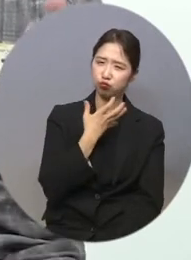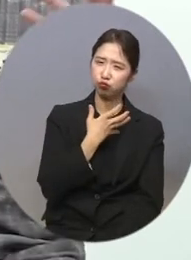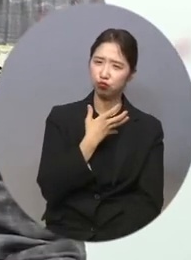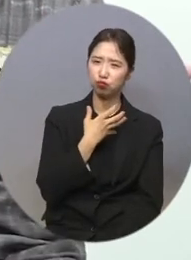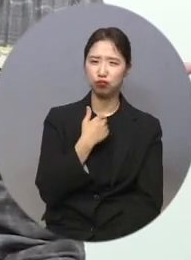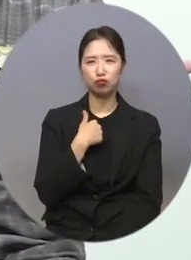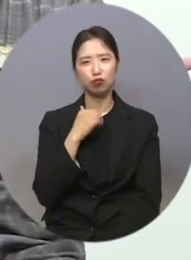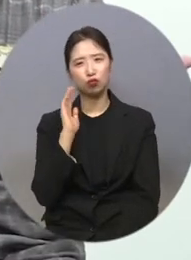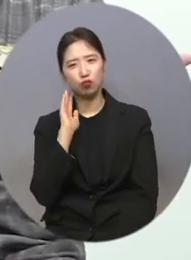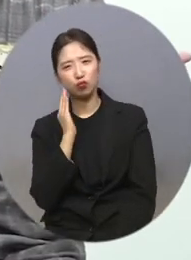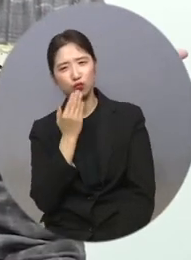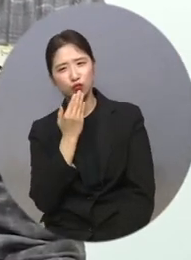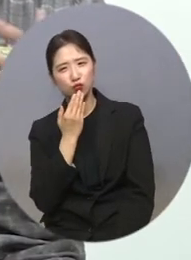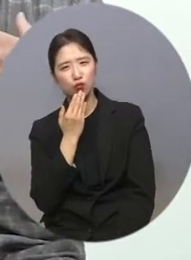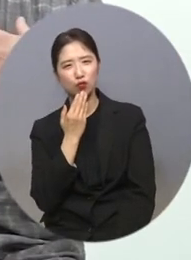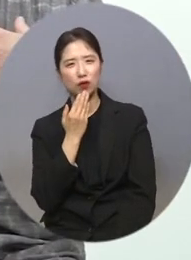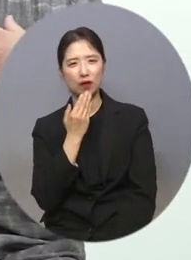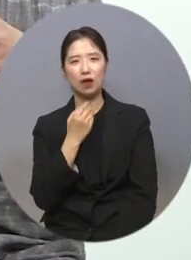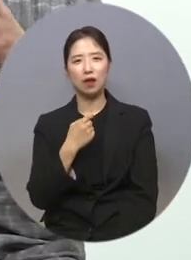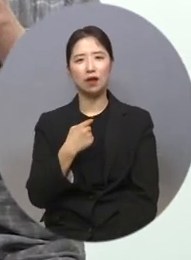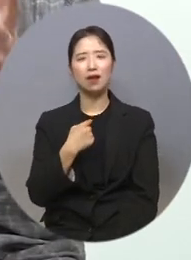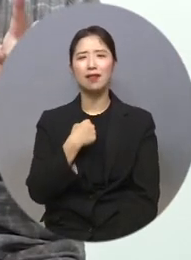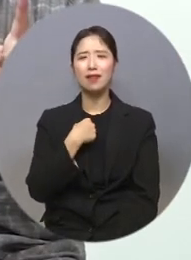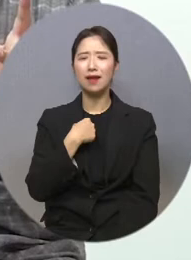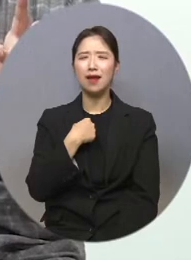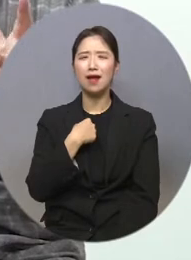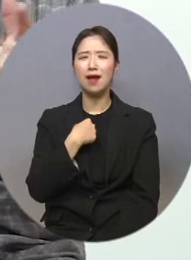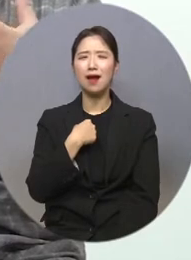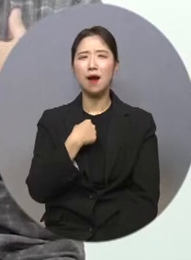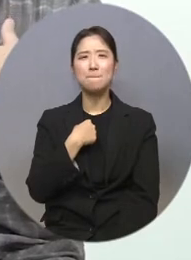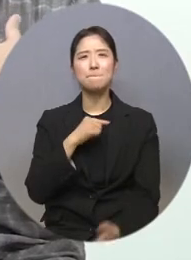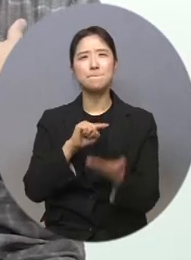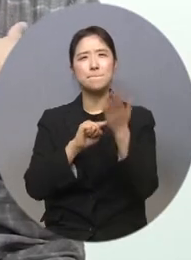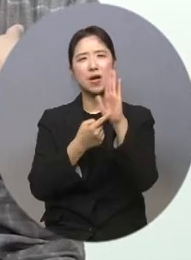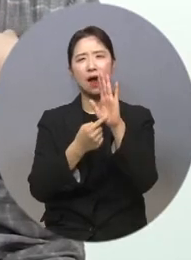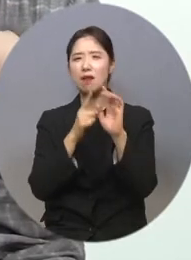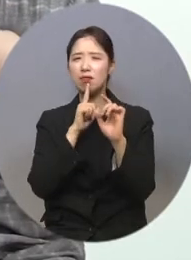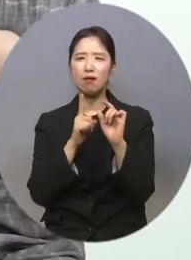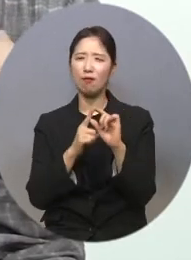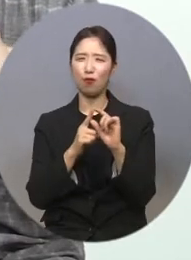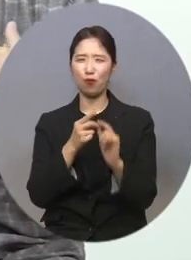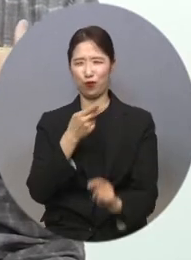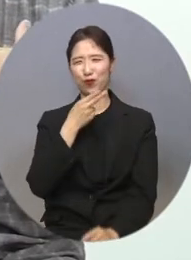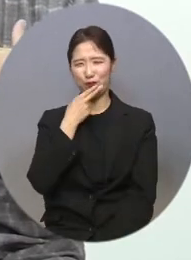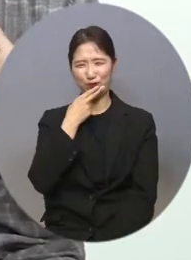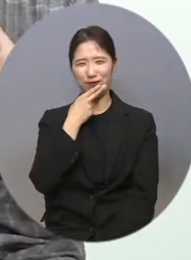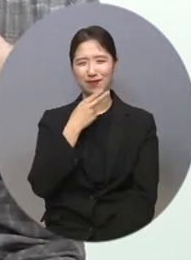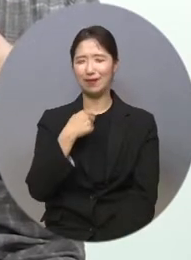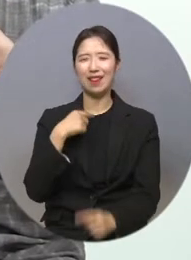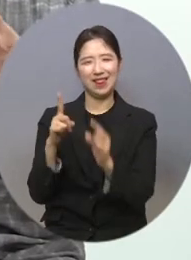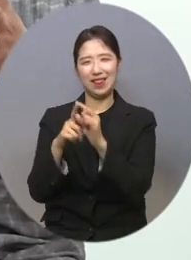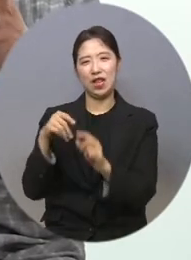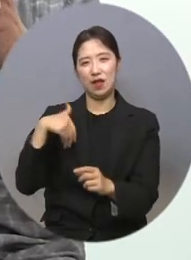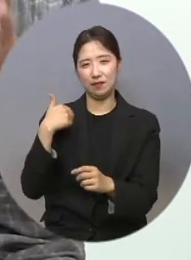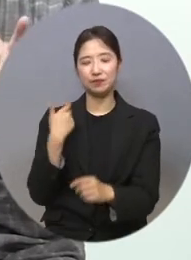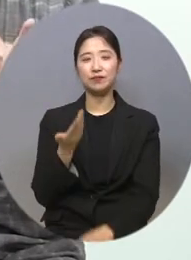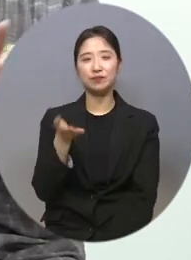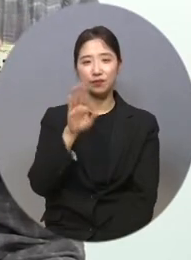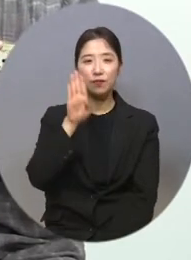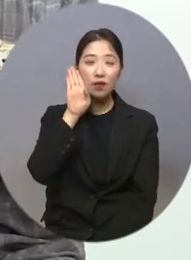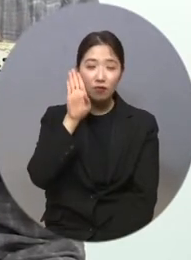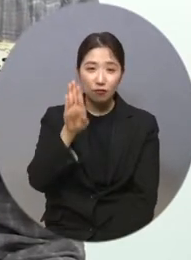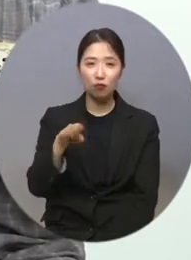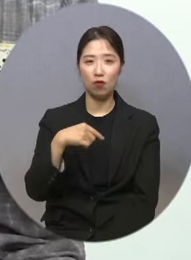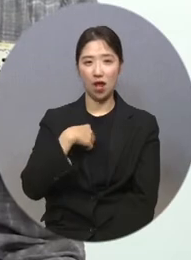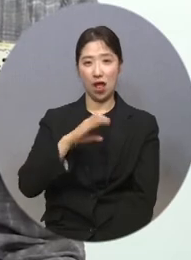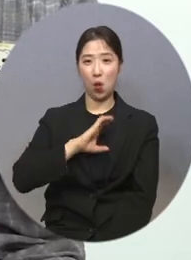아니, 난 농인인가? 근데 저를 이렇게 지칭하는 단어가 없었기 때문에 그때 당시에는 몰랐던 것 같거든요. 근데 이제 저도 코다라는